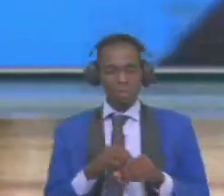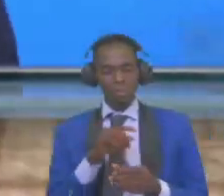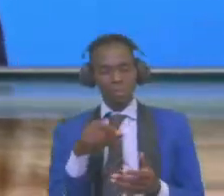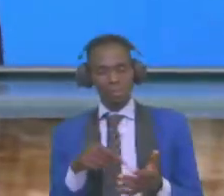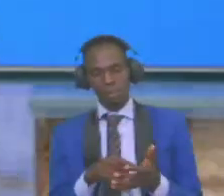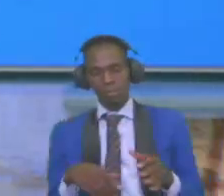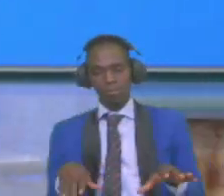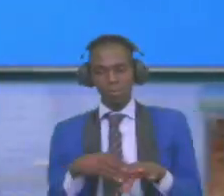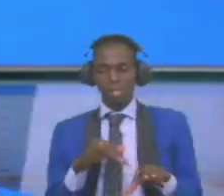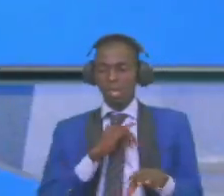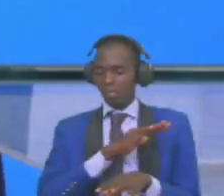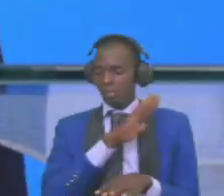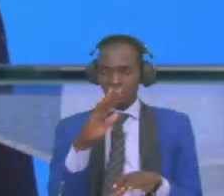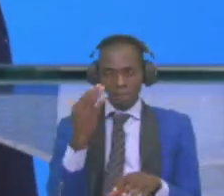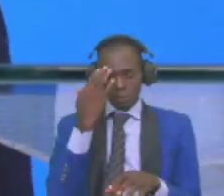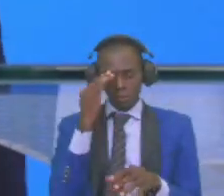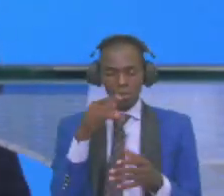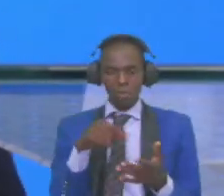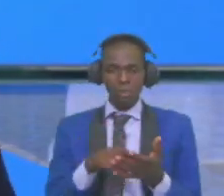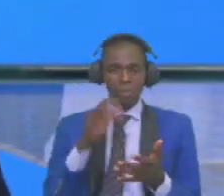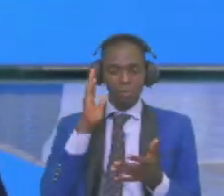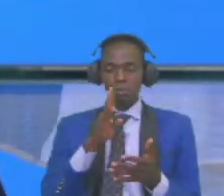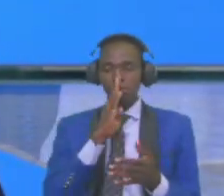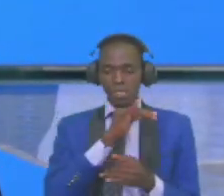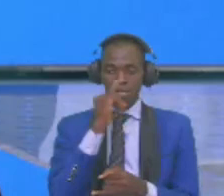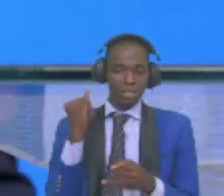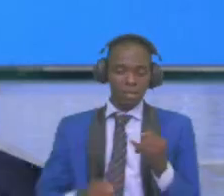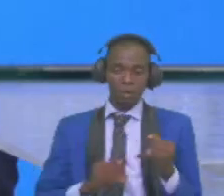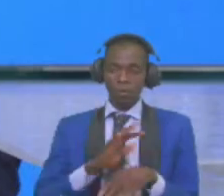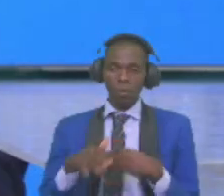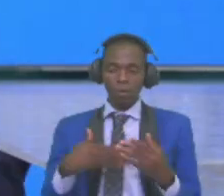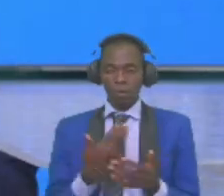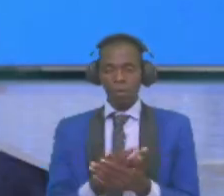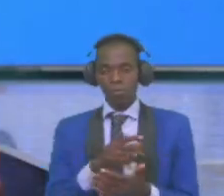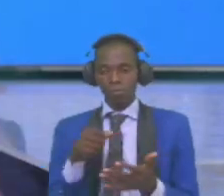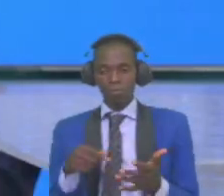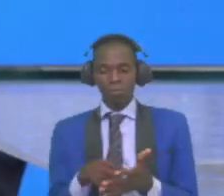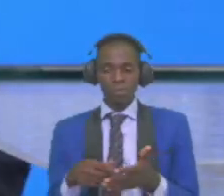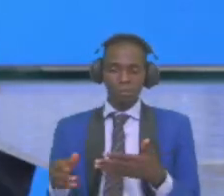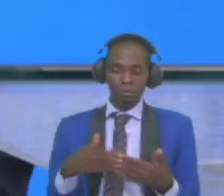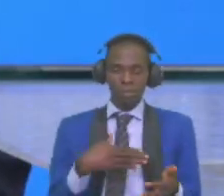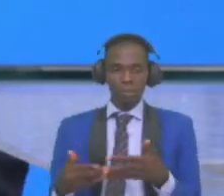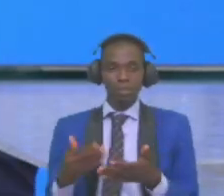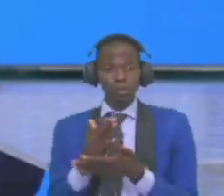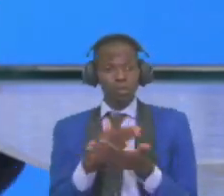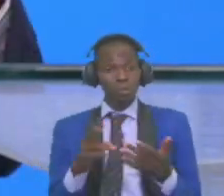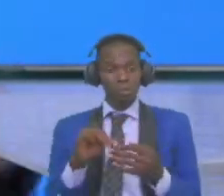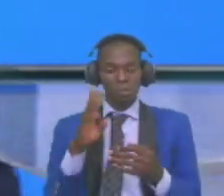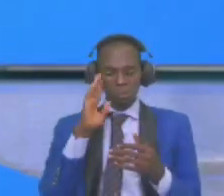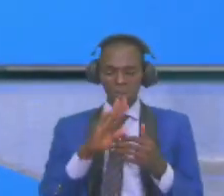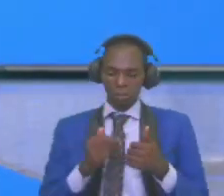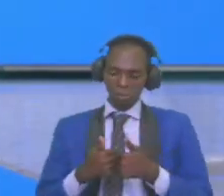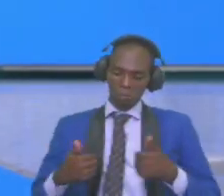piquant devant moi je ne sais pas que c'est la conclusion de tout il ne peut pas de l'efm certains voire se